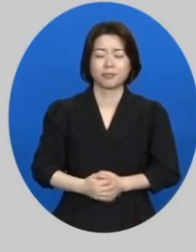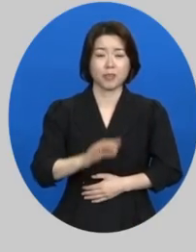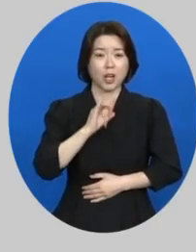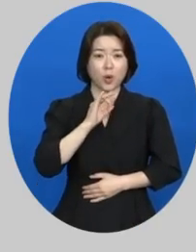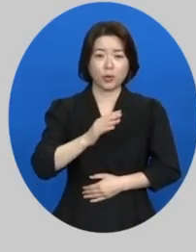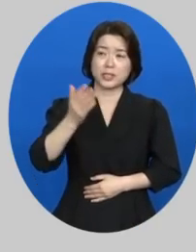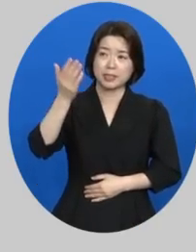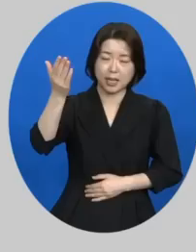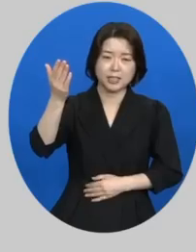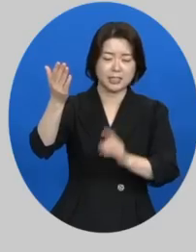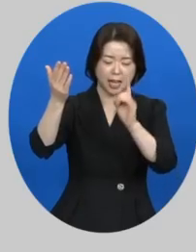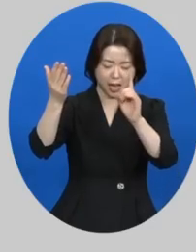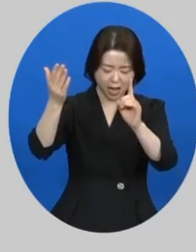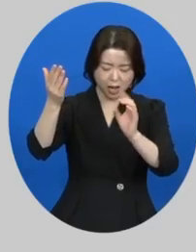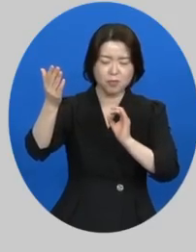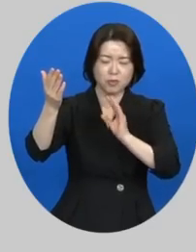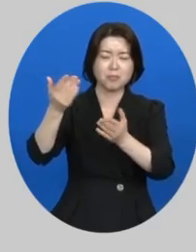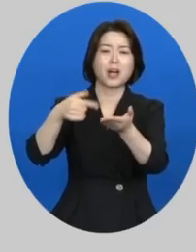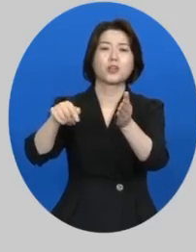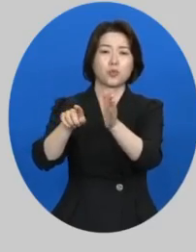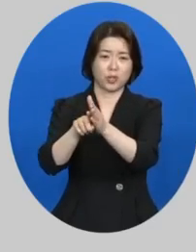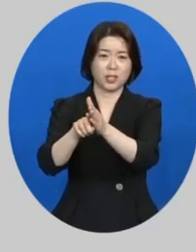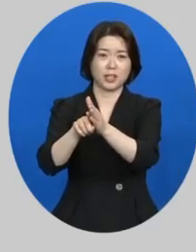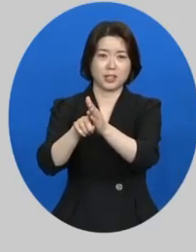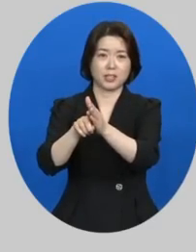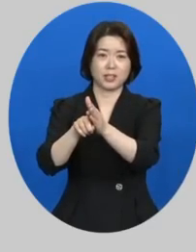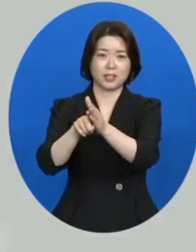오직 당신 한 분만을 위하여.